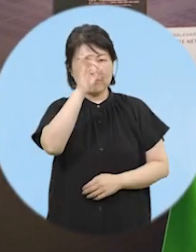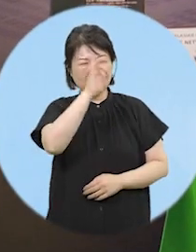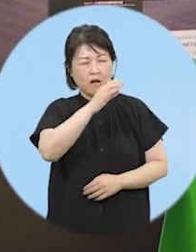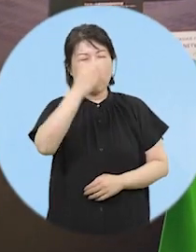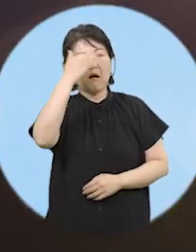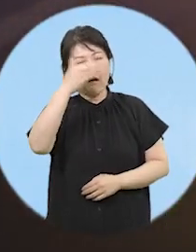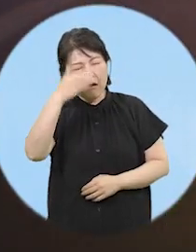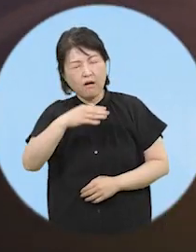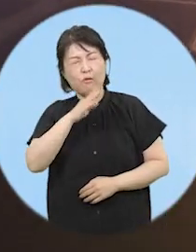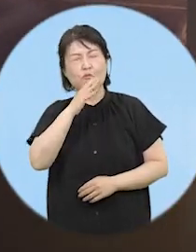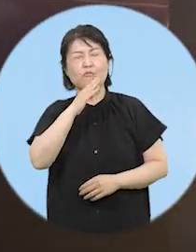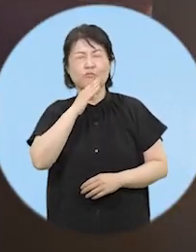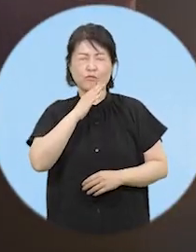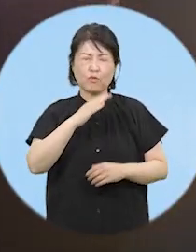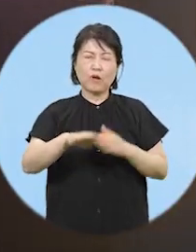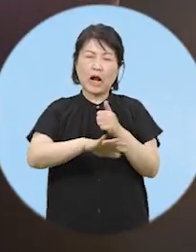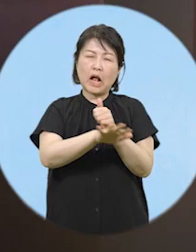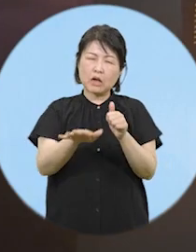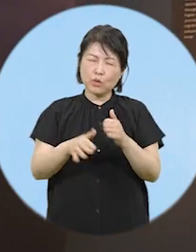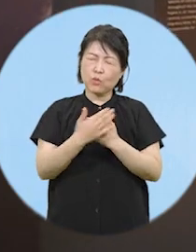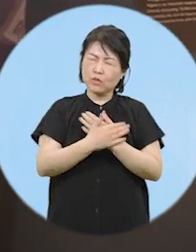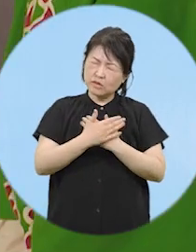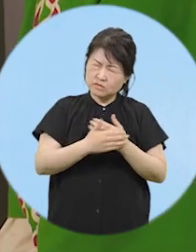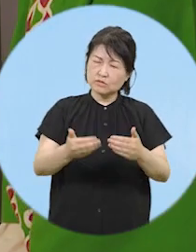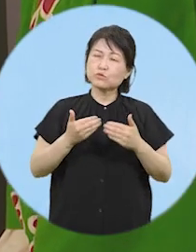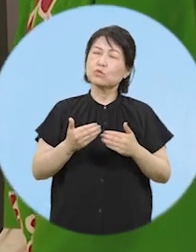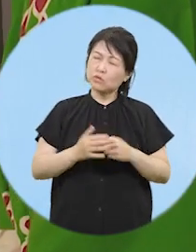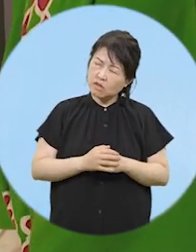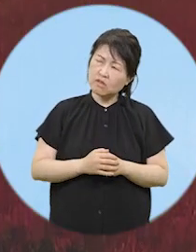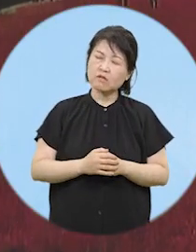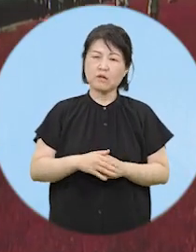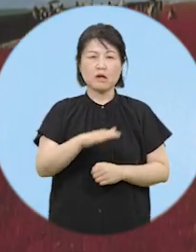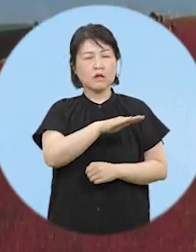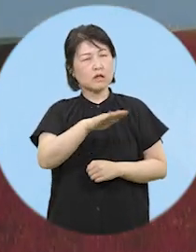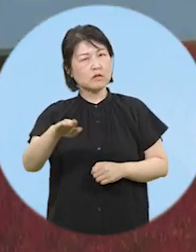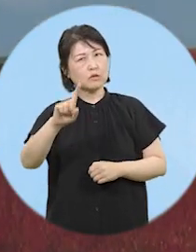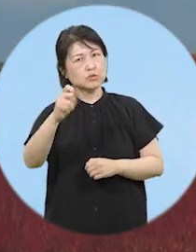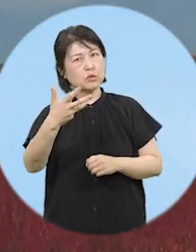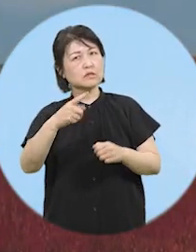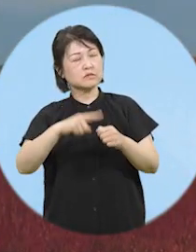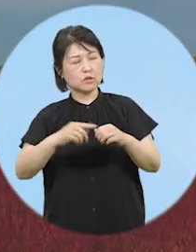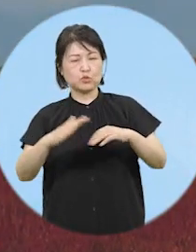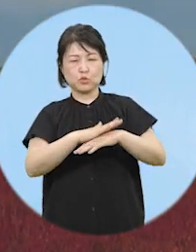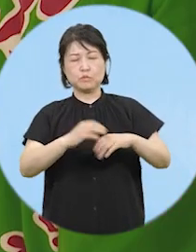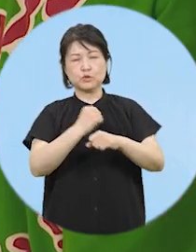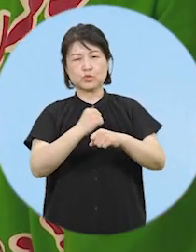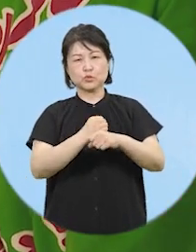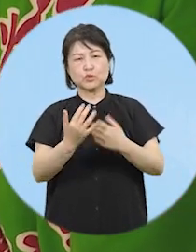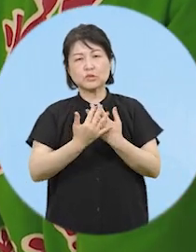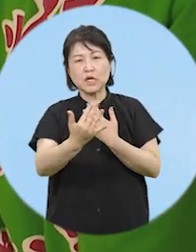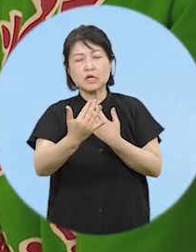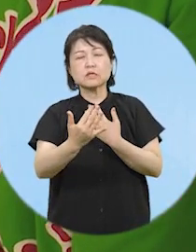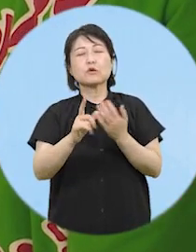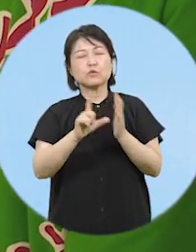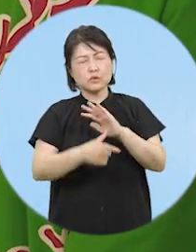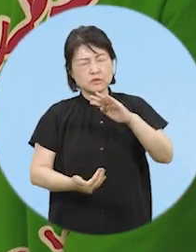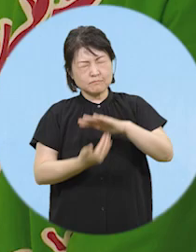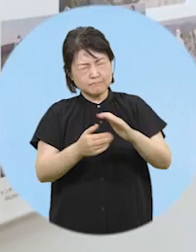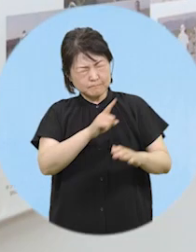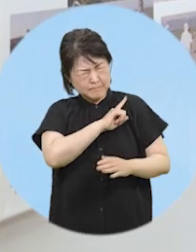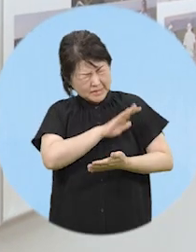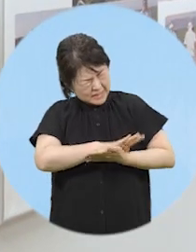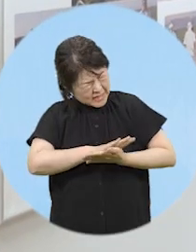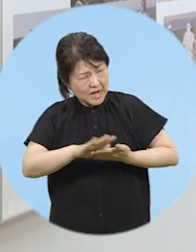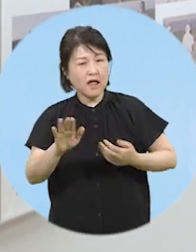当大事にせんばいかんですよね、このね、環境はね。 平成18年、海づくり大会がここであったとき、あの時が一番綺麗だったんです